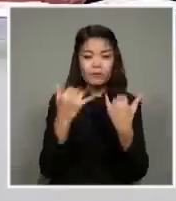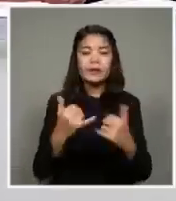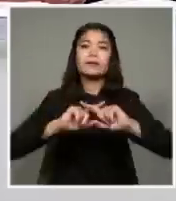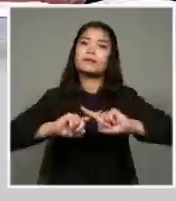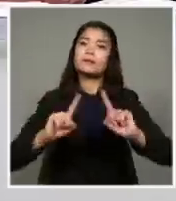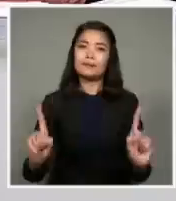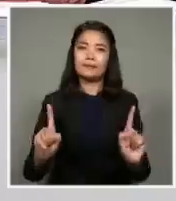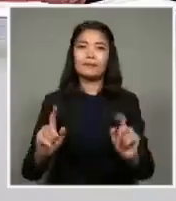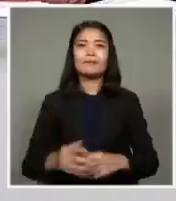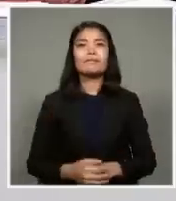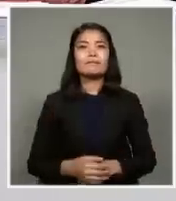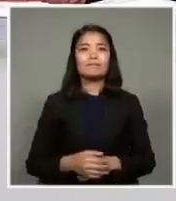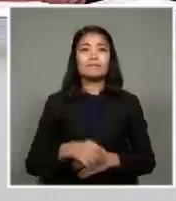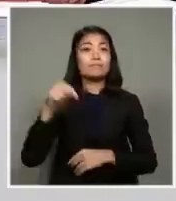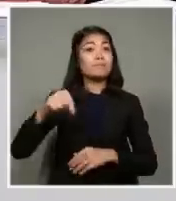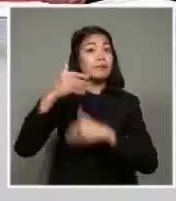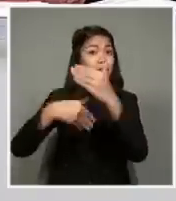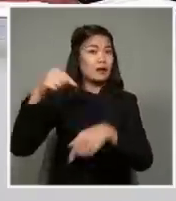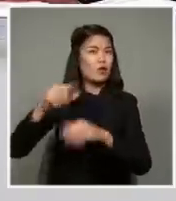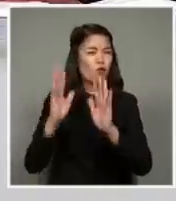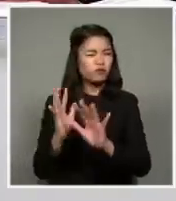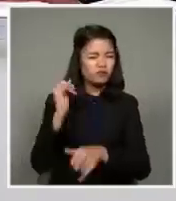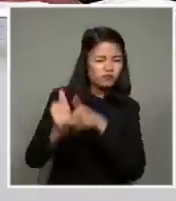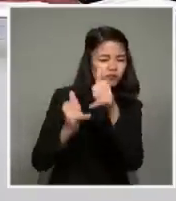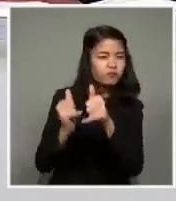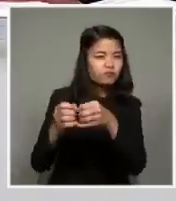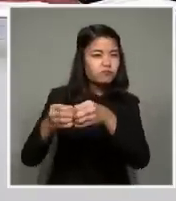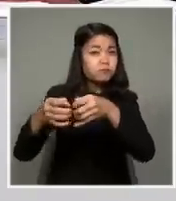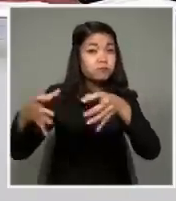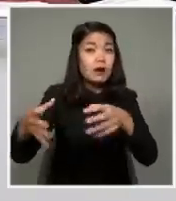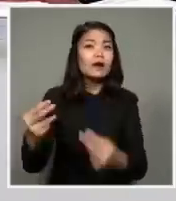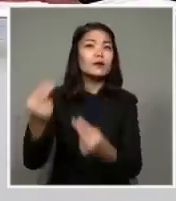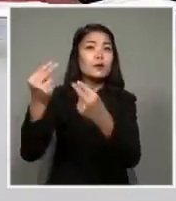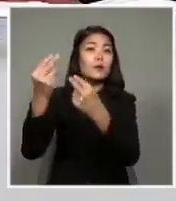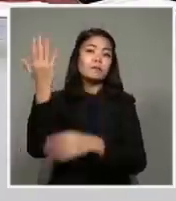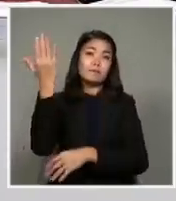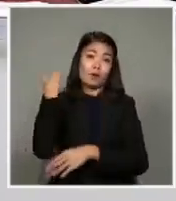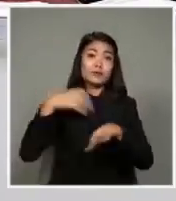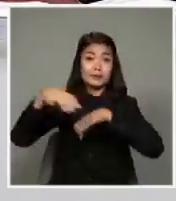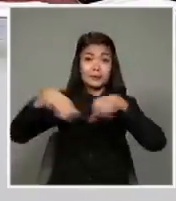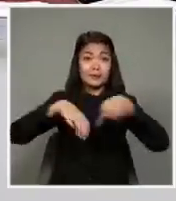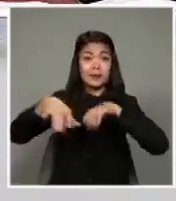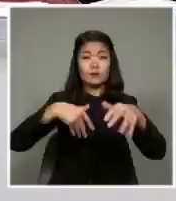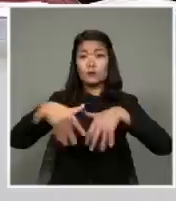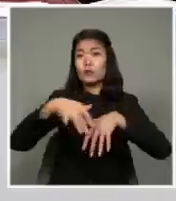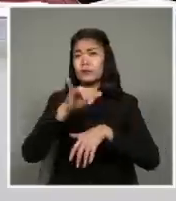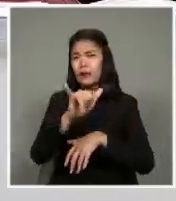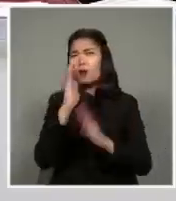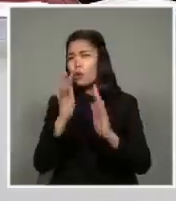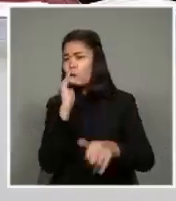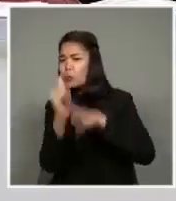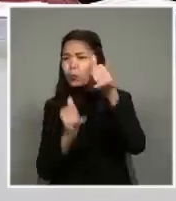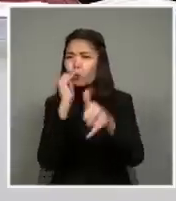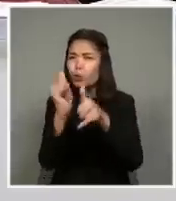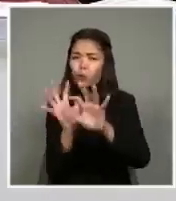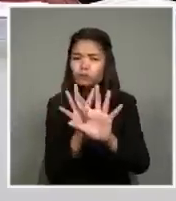อดีตนะคะคุณผู้ชมคลองถมนี่ต้องบอกว่าคนเยอะจริงๆนะคะถ้าเราย้อนไปตั้งแต่ก่อนจะมีการจัดระเบียบพื้นที่ก็ยิ่งจะเป็นคนหนาแน่นเยอะ